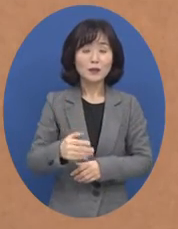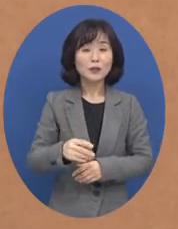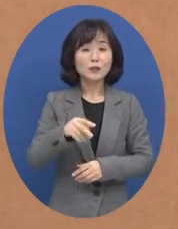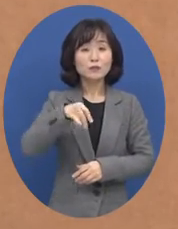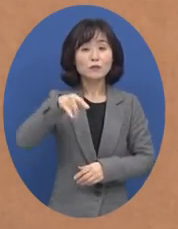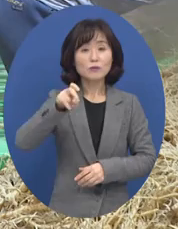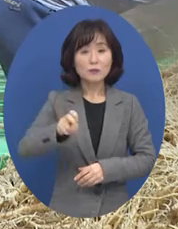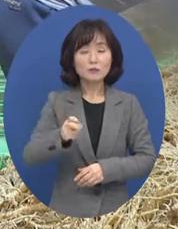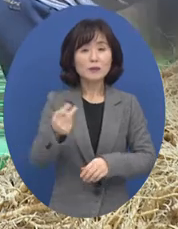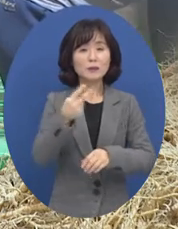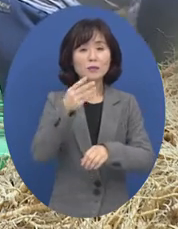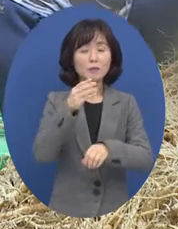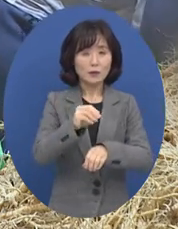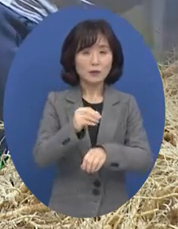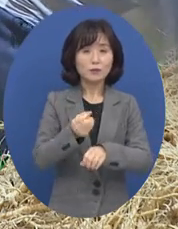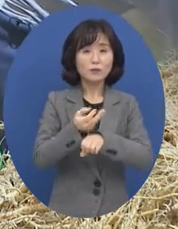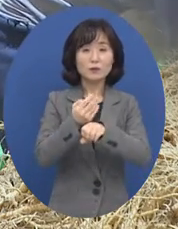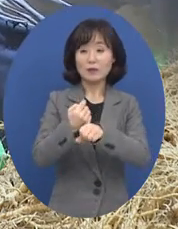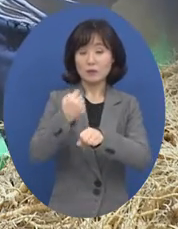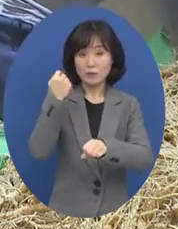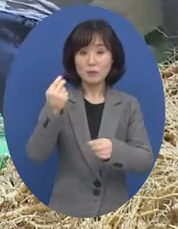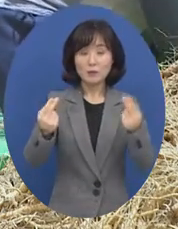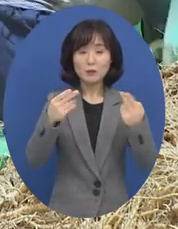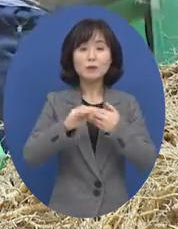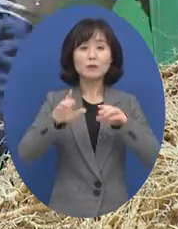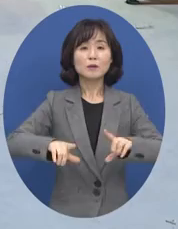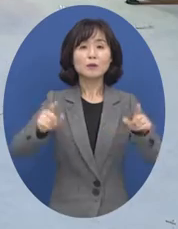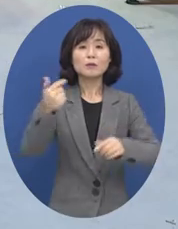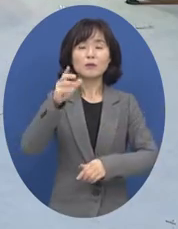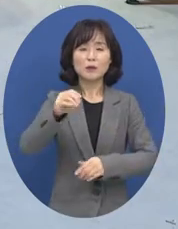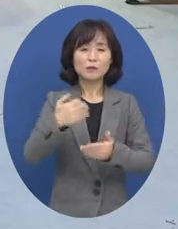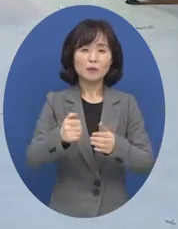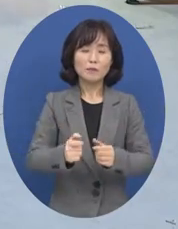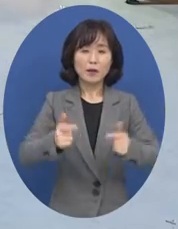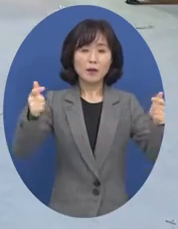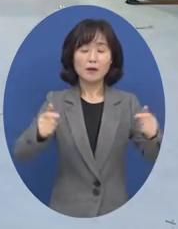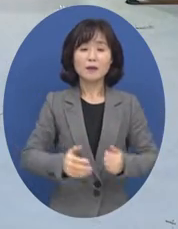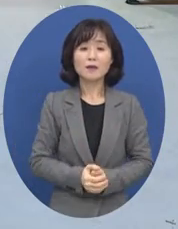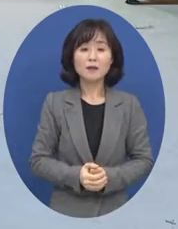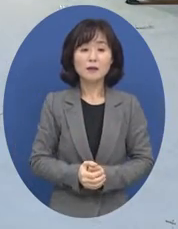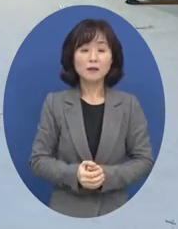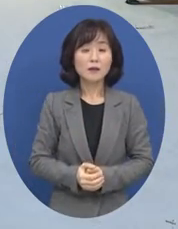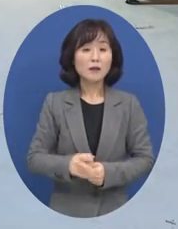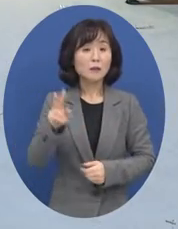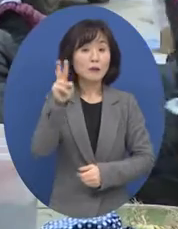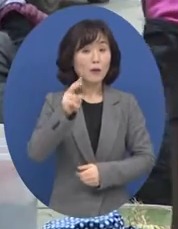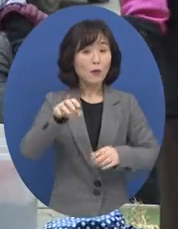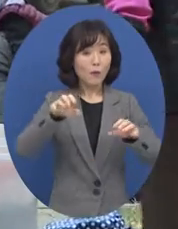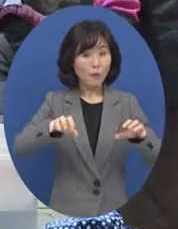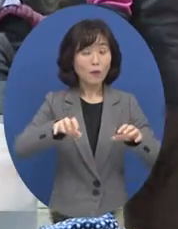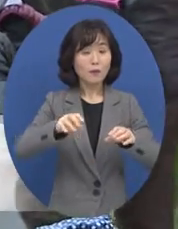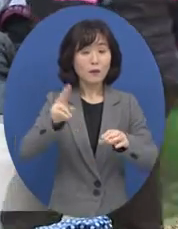원가량 수출했던 작년과 비교하면 올해는 6천만 원으로 대폭 늘었습니다. 베트남 현지에서도